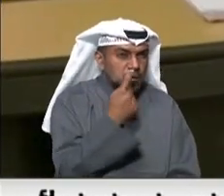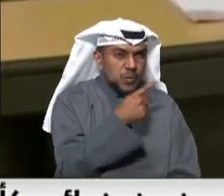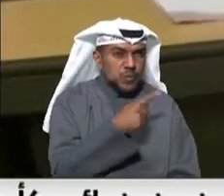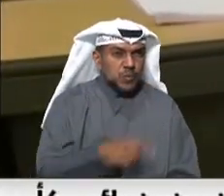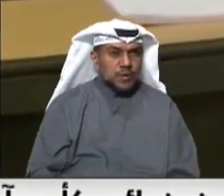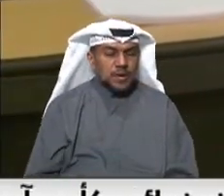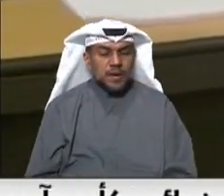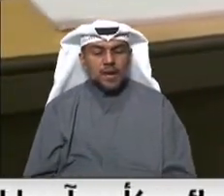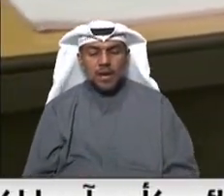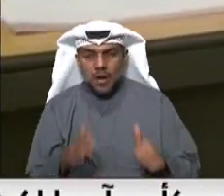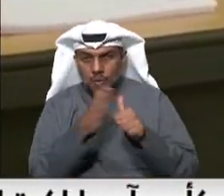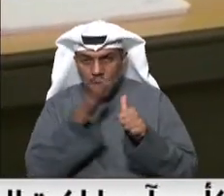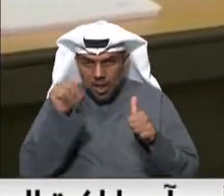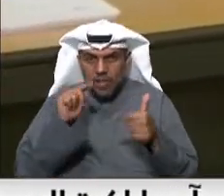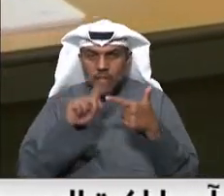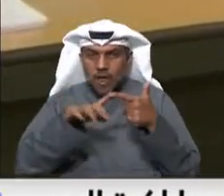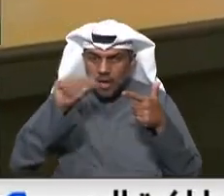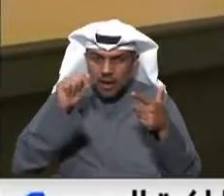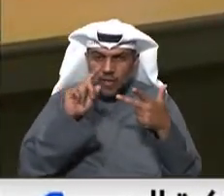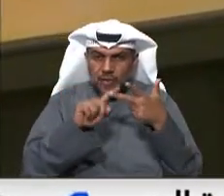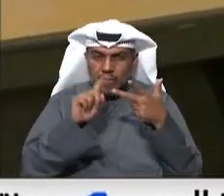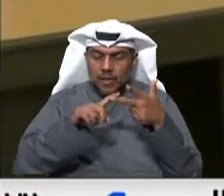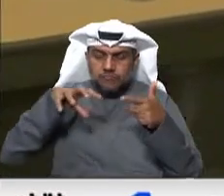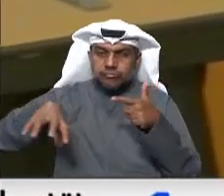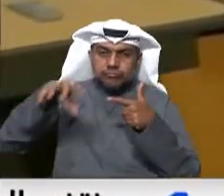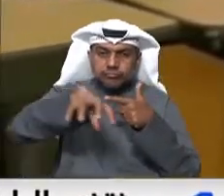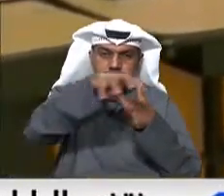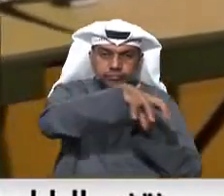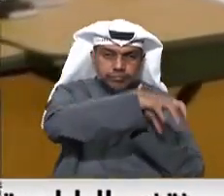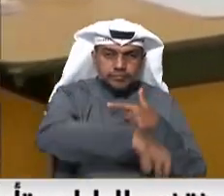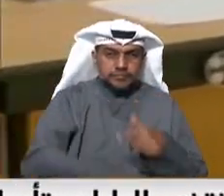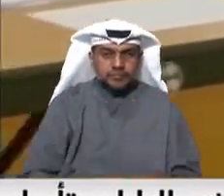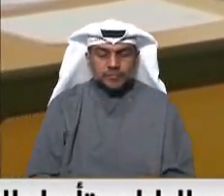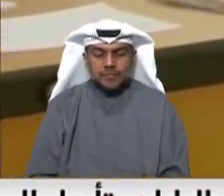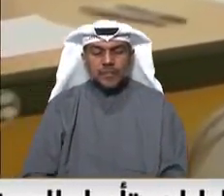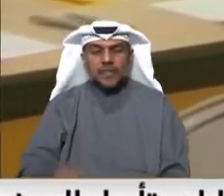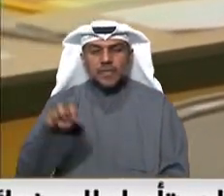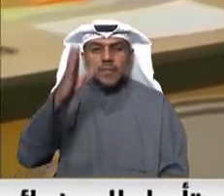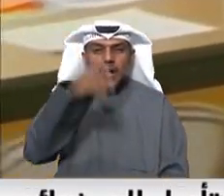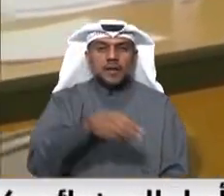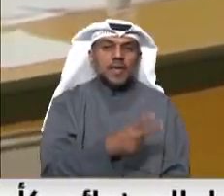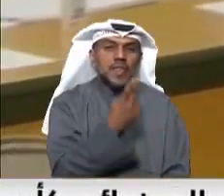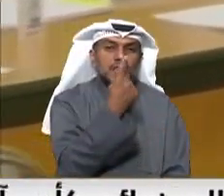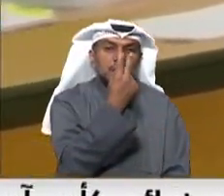الثالثه من الانتخابات التمهيديه في الثامن من شهر فبراير القادم